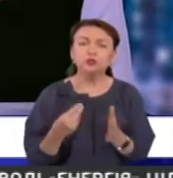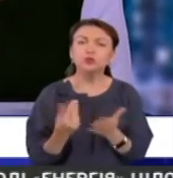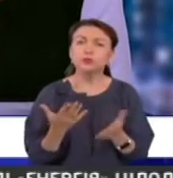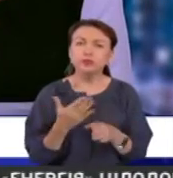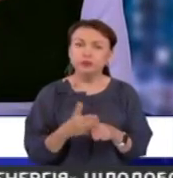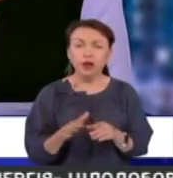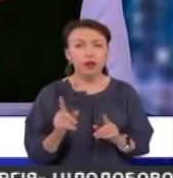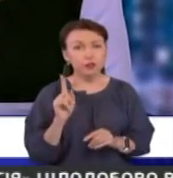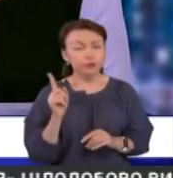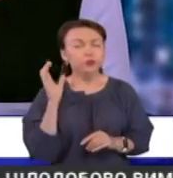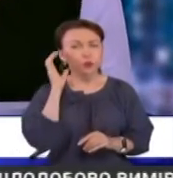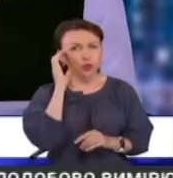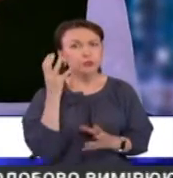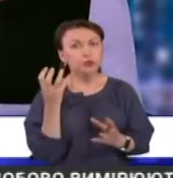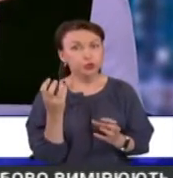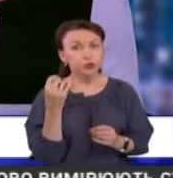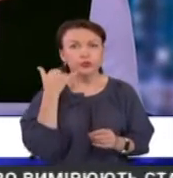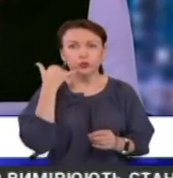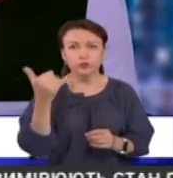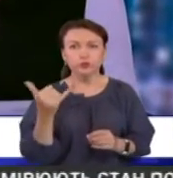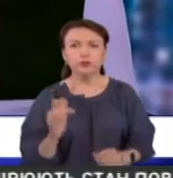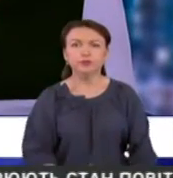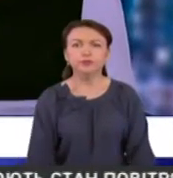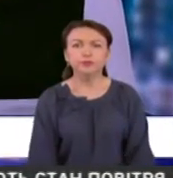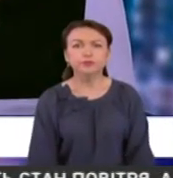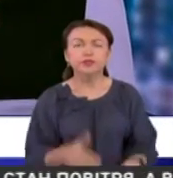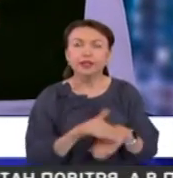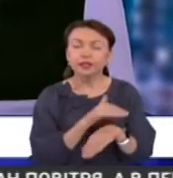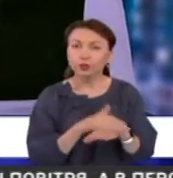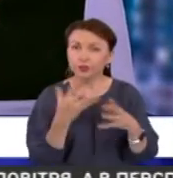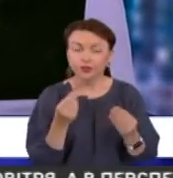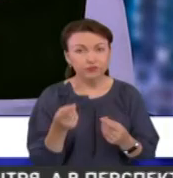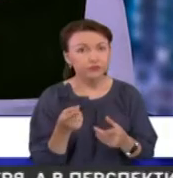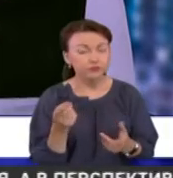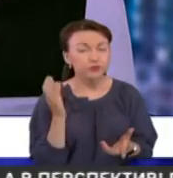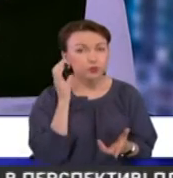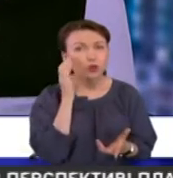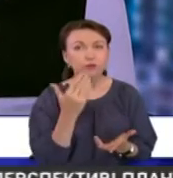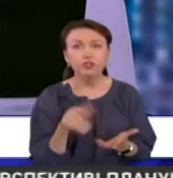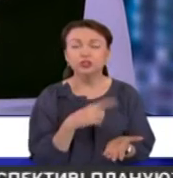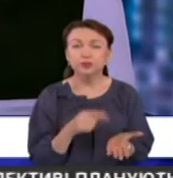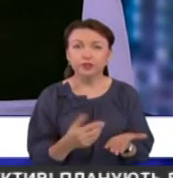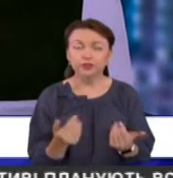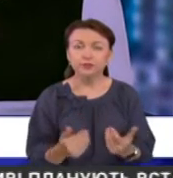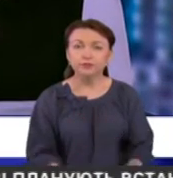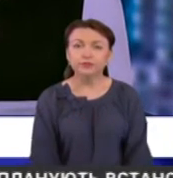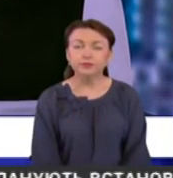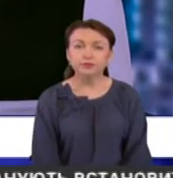Але передусім почуємо нашого ще одного додзвонювача. Добрий день, ви в ефірі, ми вас слухаємо, ставте своє запитання.